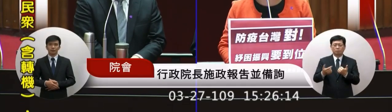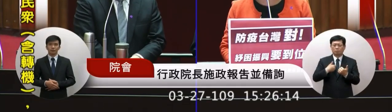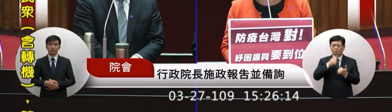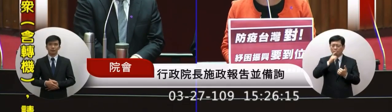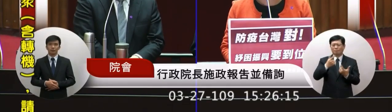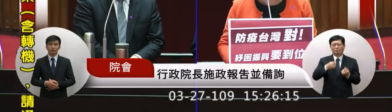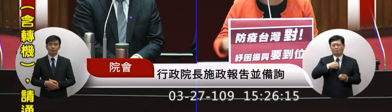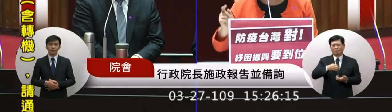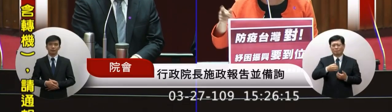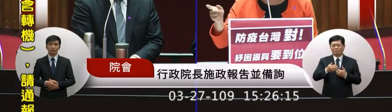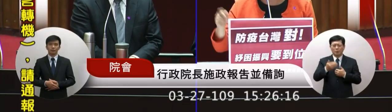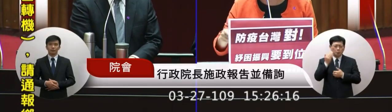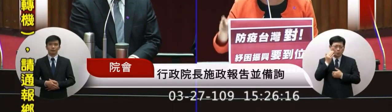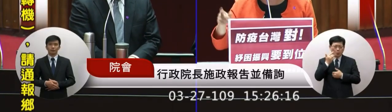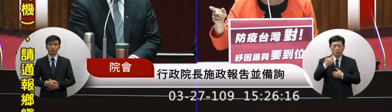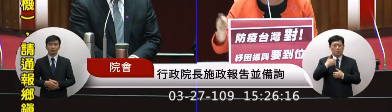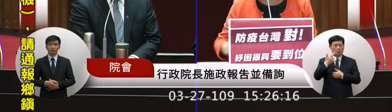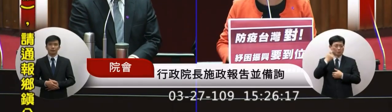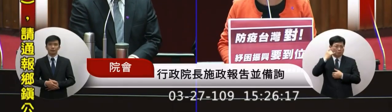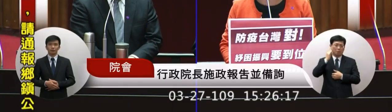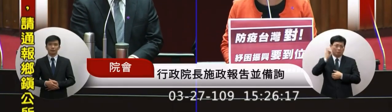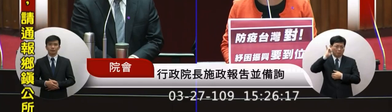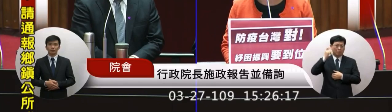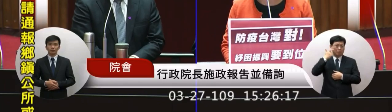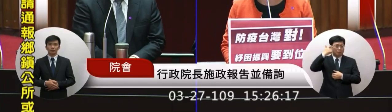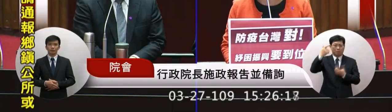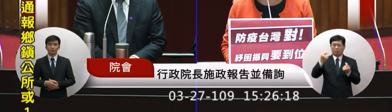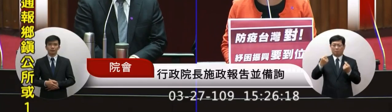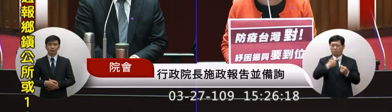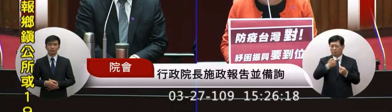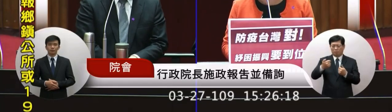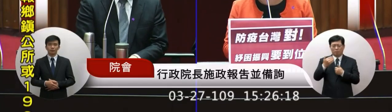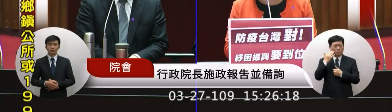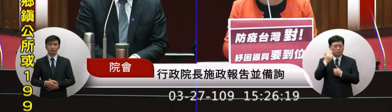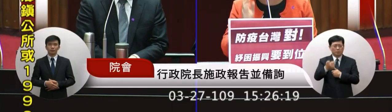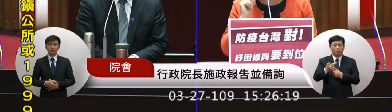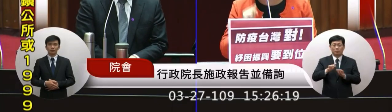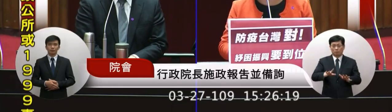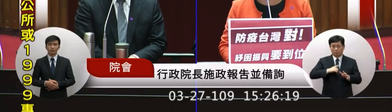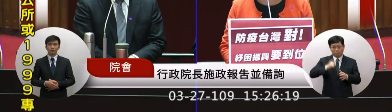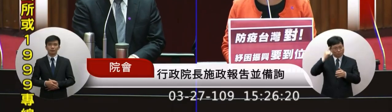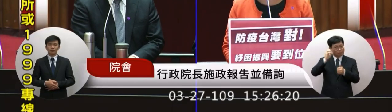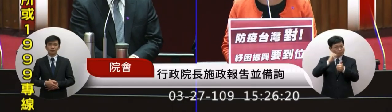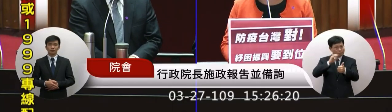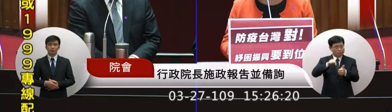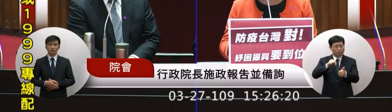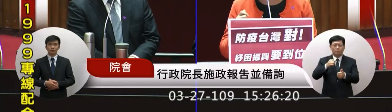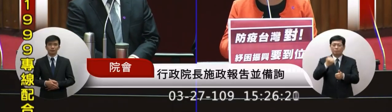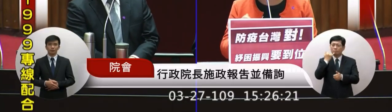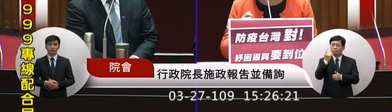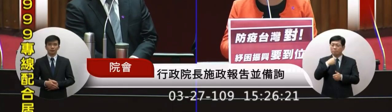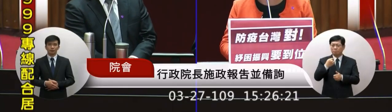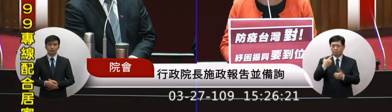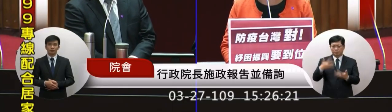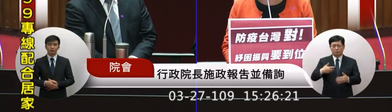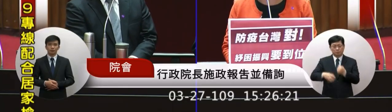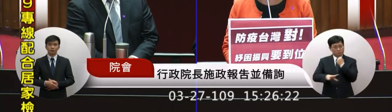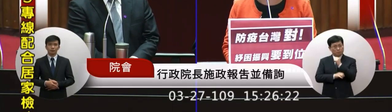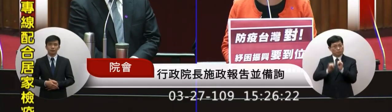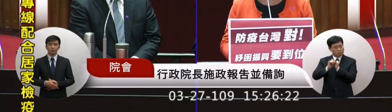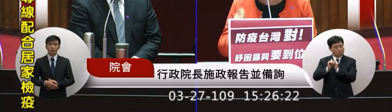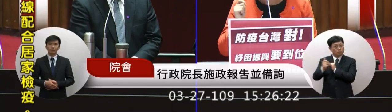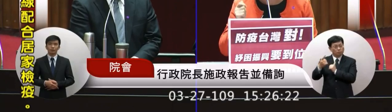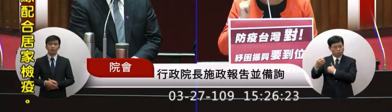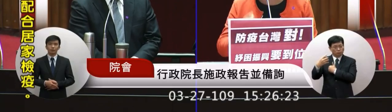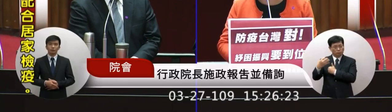心肝宝贝啦，不管是阿公阿妈，是爸爸妈妈，拢紧要紧啊，所以我才会提出这个 idea， 也包括很多基层的民众，大